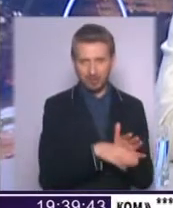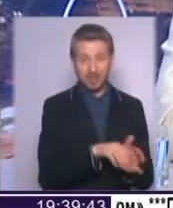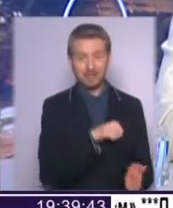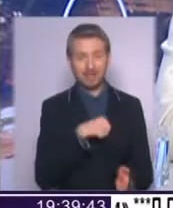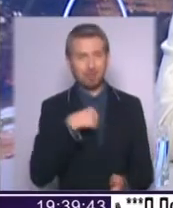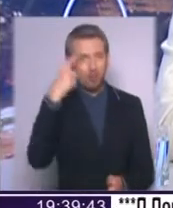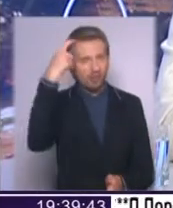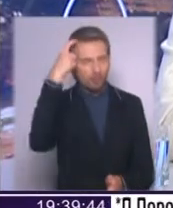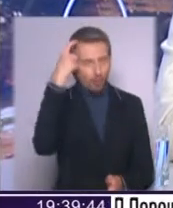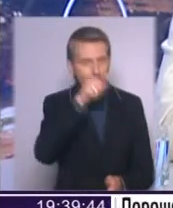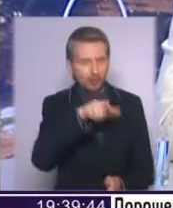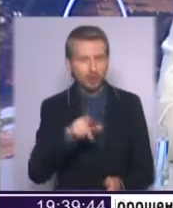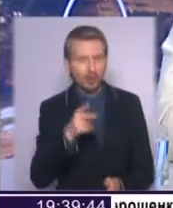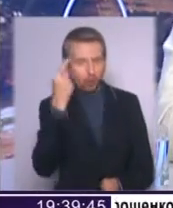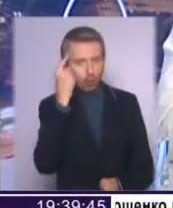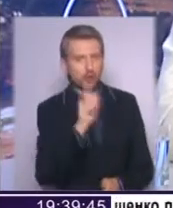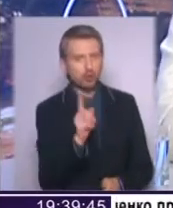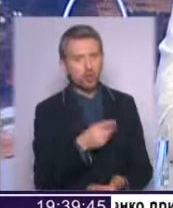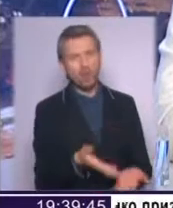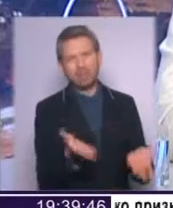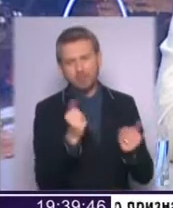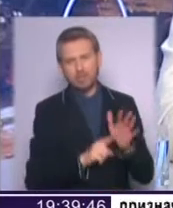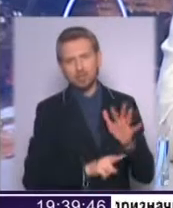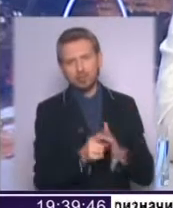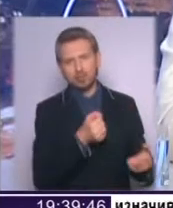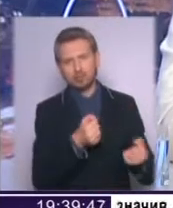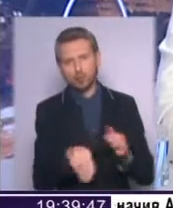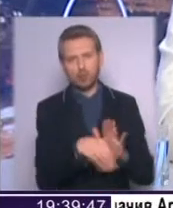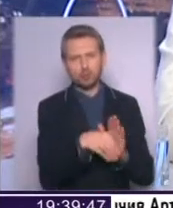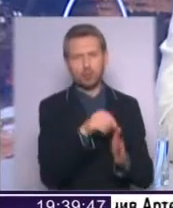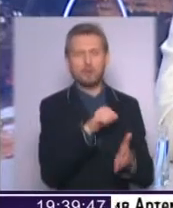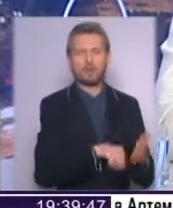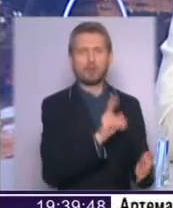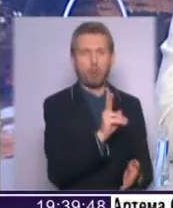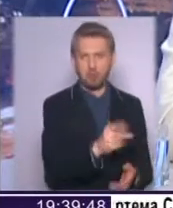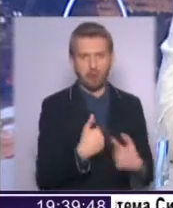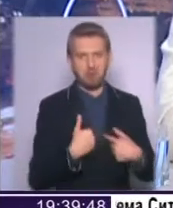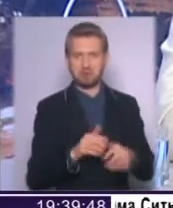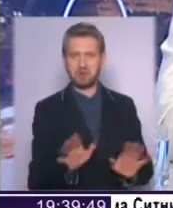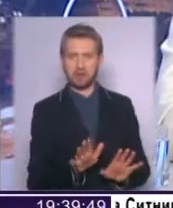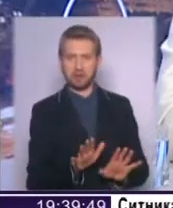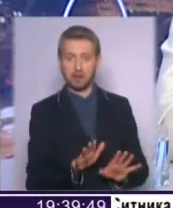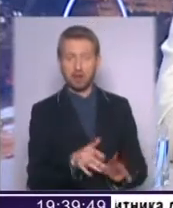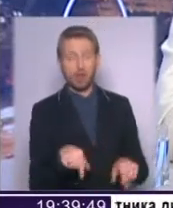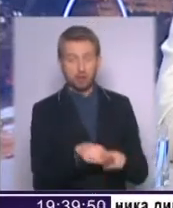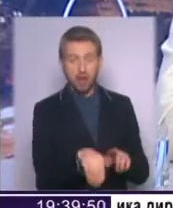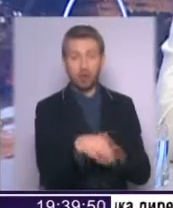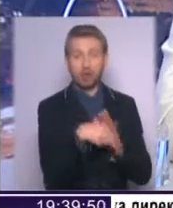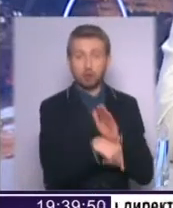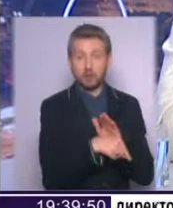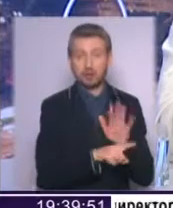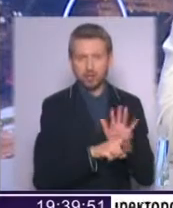людей, які думають, що давайте почнемо боротися корупцію від когось, тільки не від мене. Отам корупція і починається, що під час